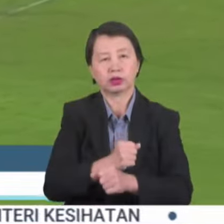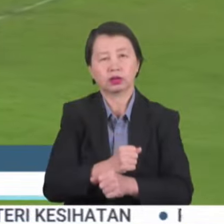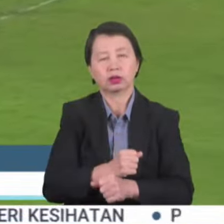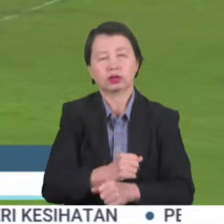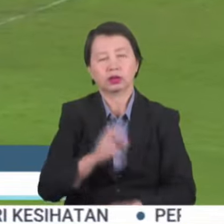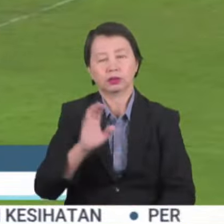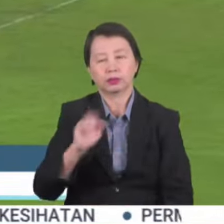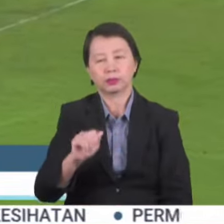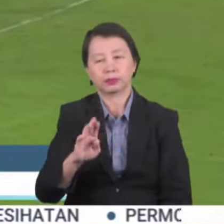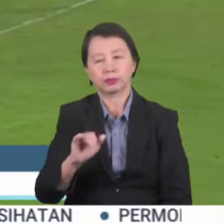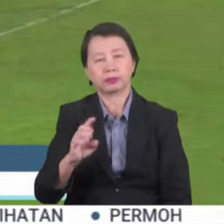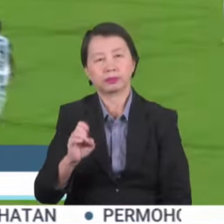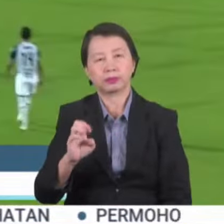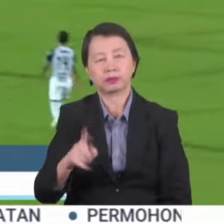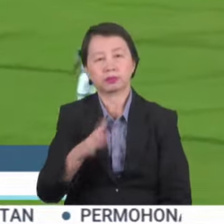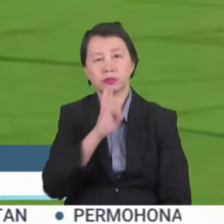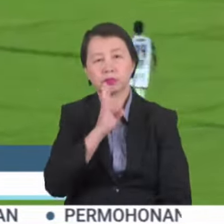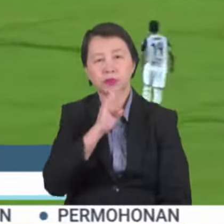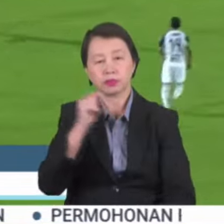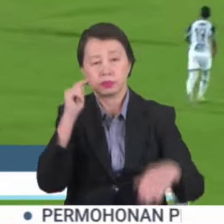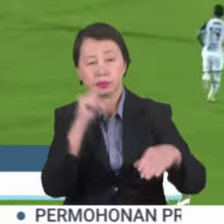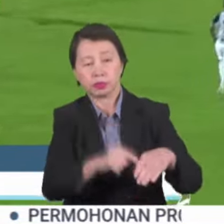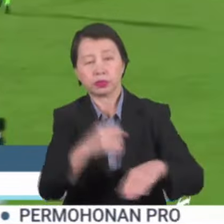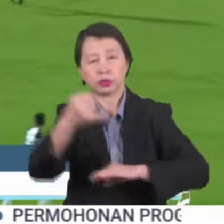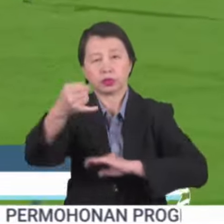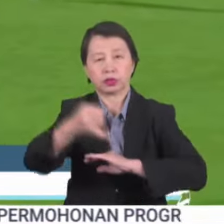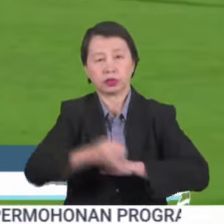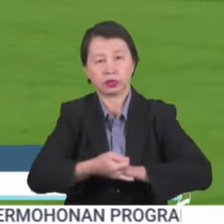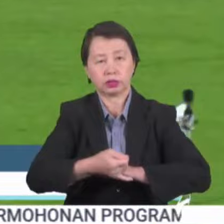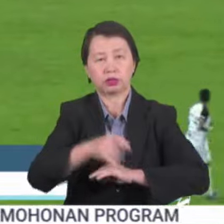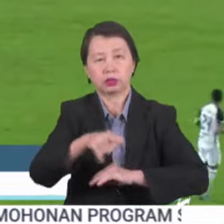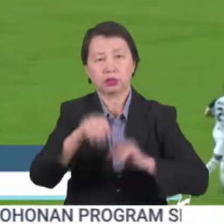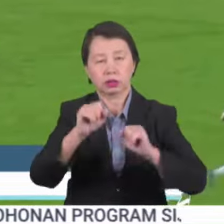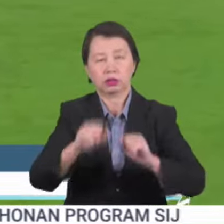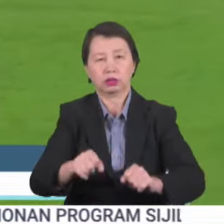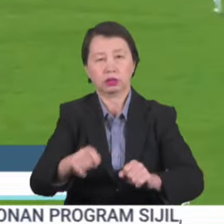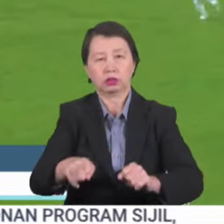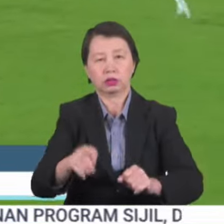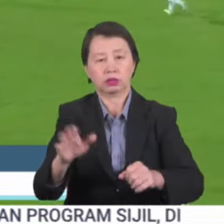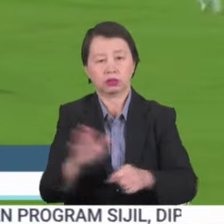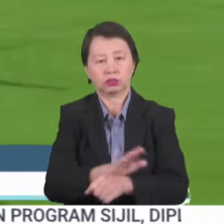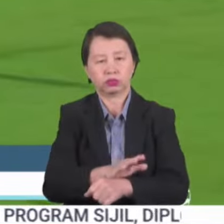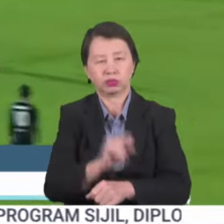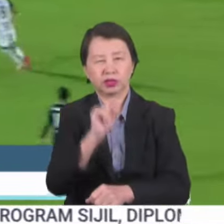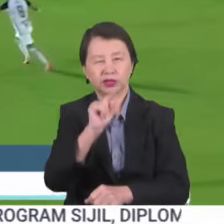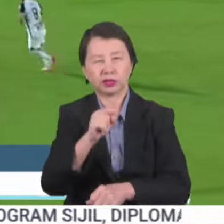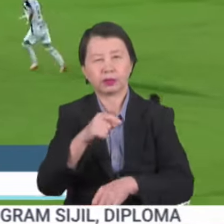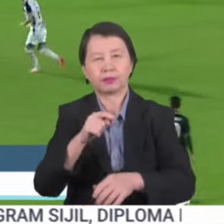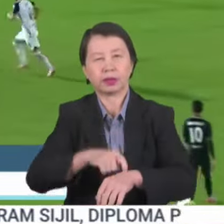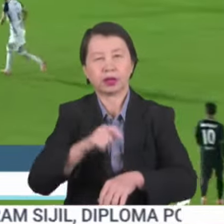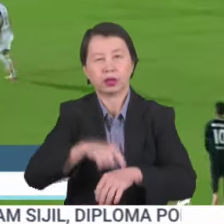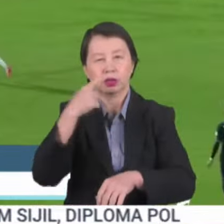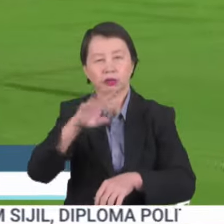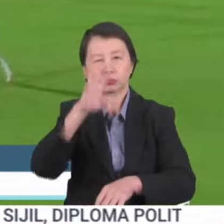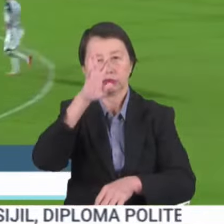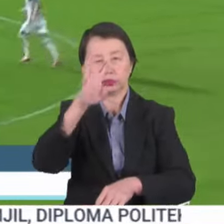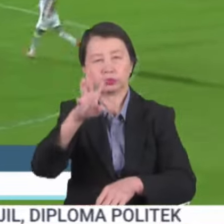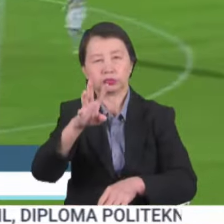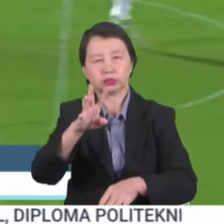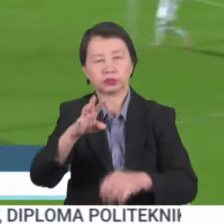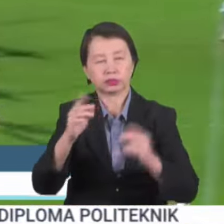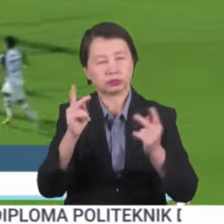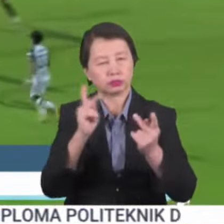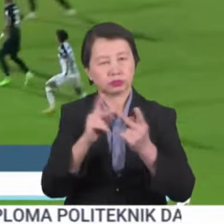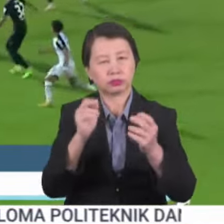Badrul Afzal Razali turut akui penyerang import El Salvador Nelson Bonilla memerlukan sedikit masa lagi untuk mencipta